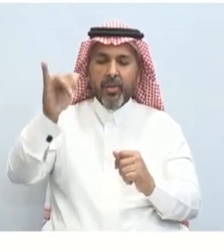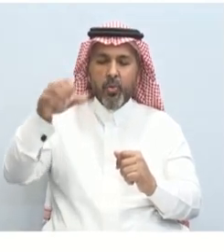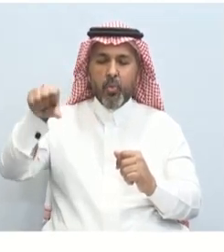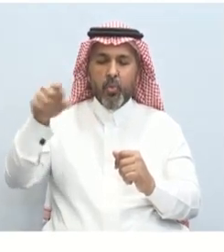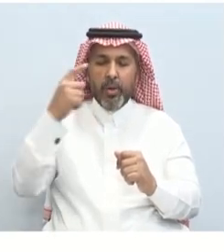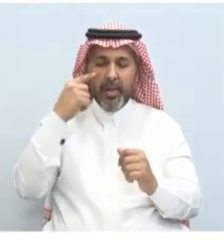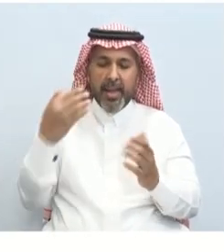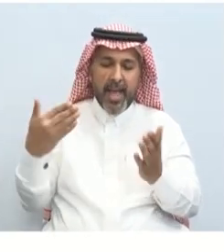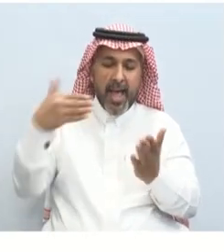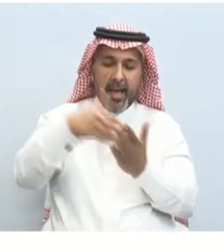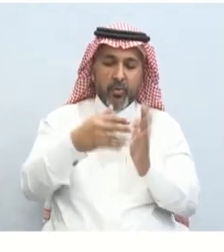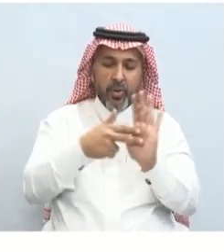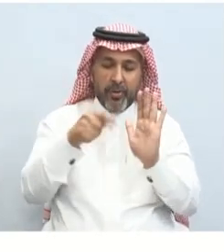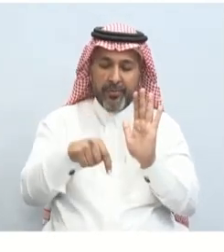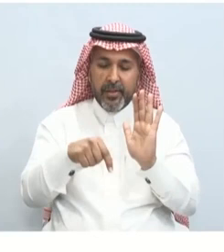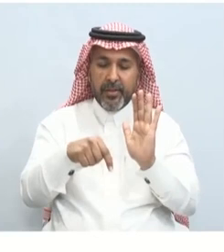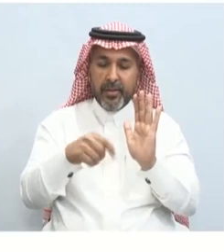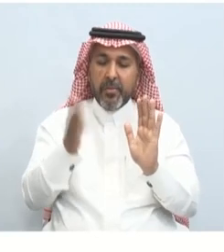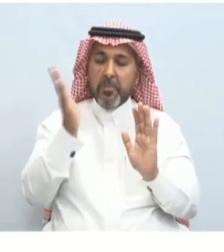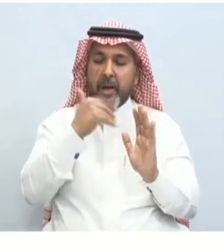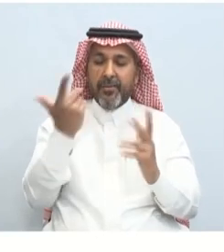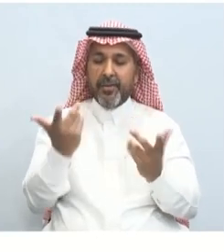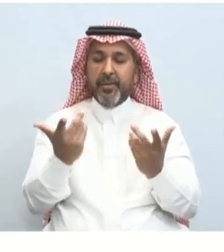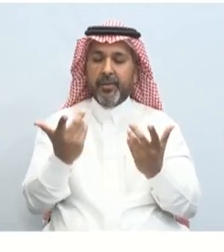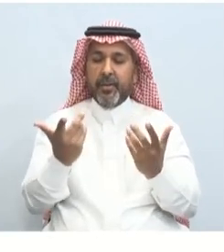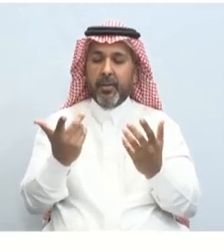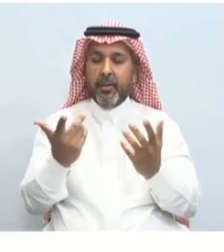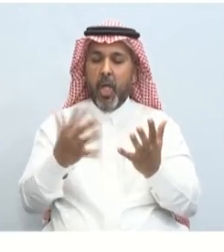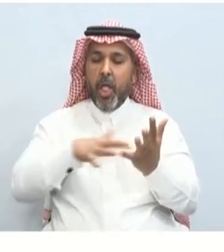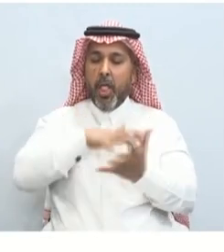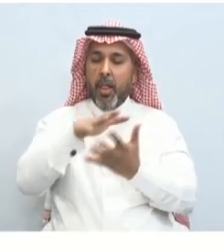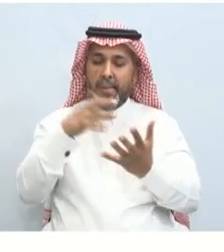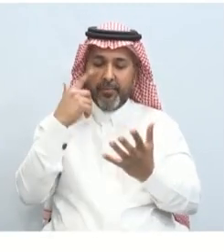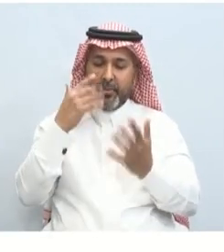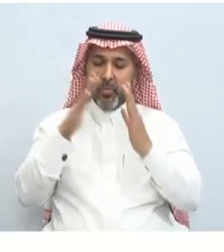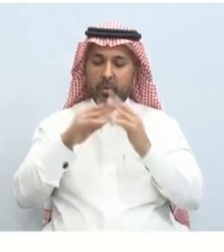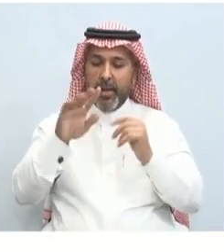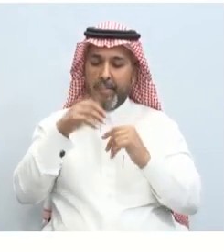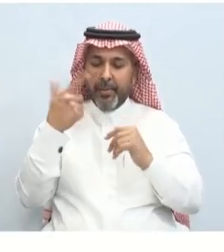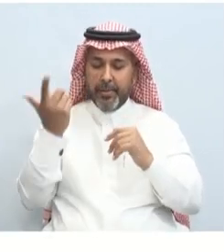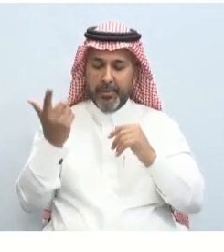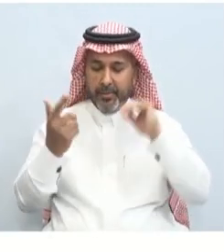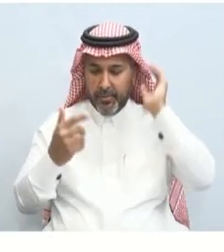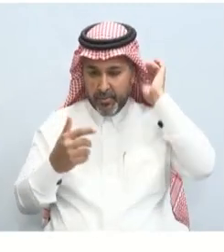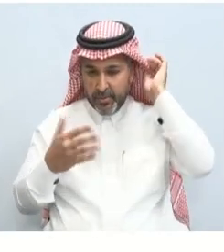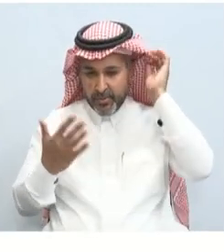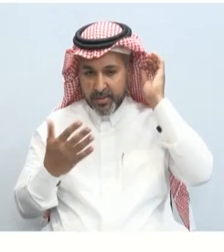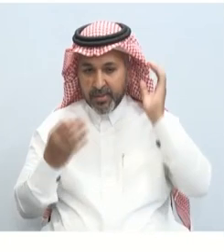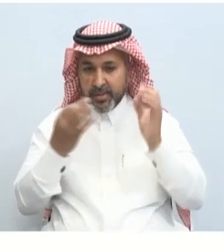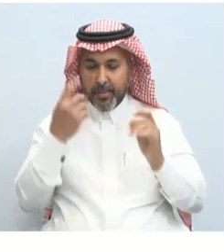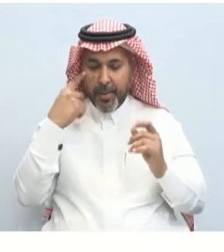الى السبب نذكر السبب سبب عدم التوصل الى نتيجه المقدمات لا توصل الى نتيجه لان النتيجه